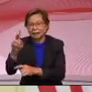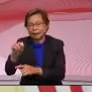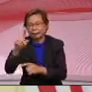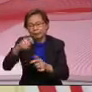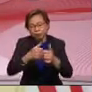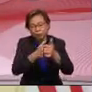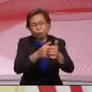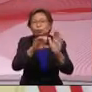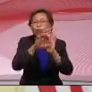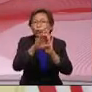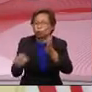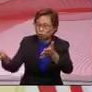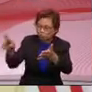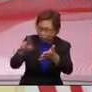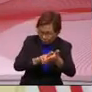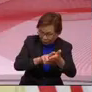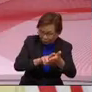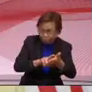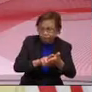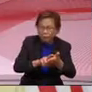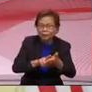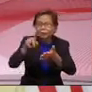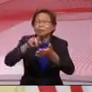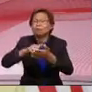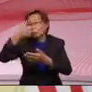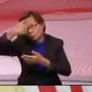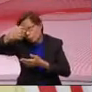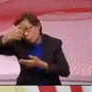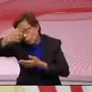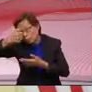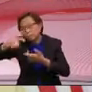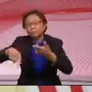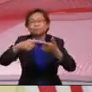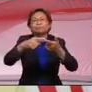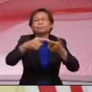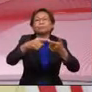seperti pendaftaran dan pemeriksaan suhu badan,